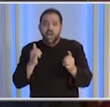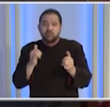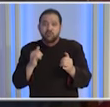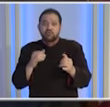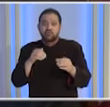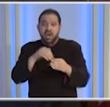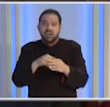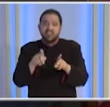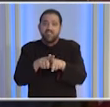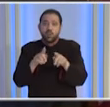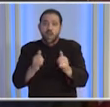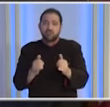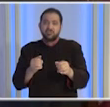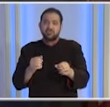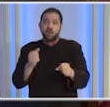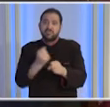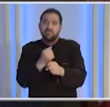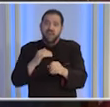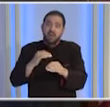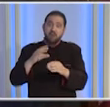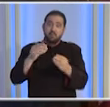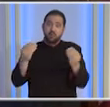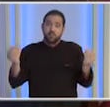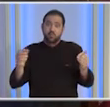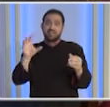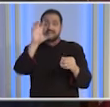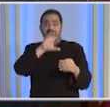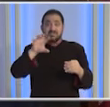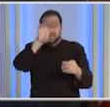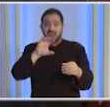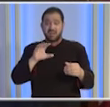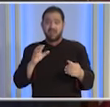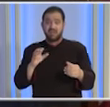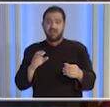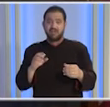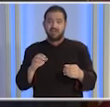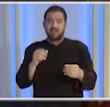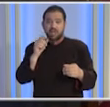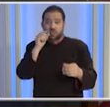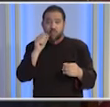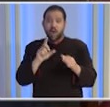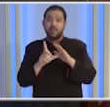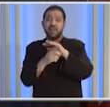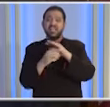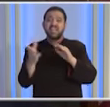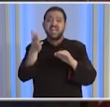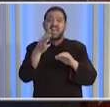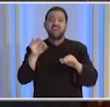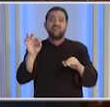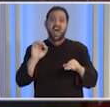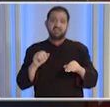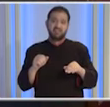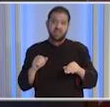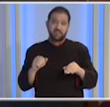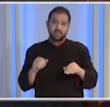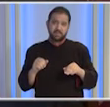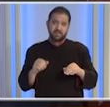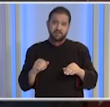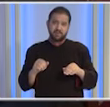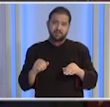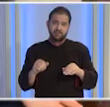acesta vor deveni majoritari. Acum sunt majoritari în orașul respectiv. Sunt 65% sunt străini și francezii sunt